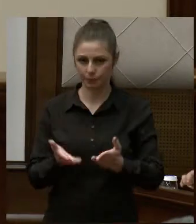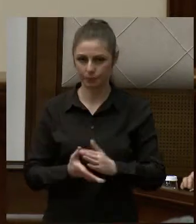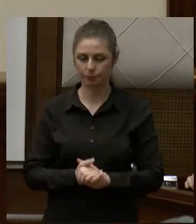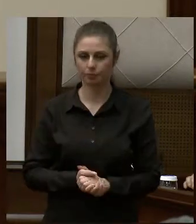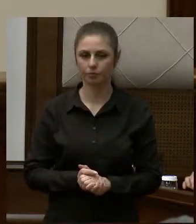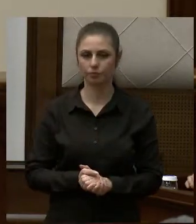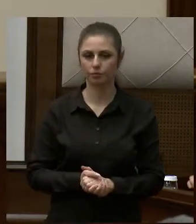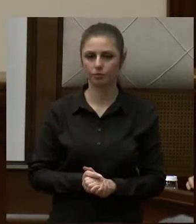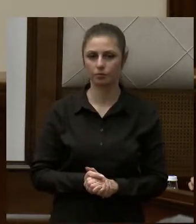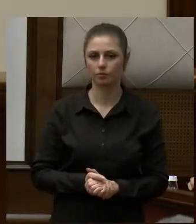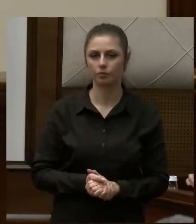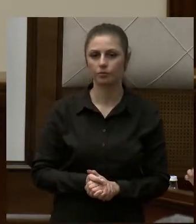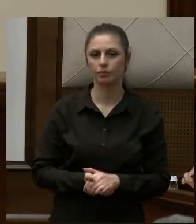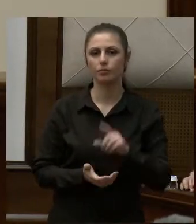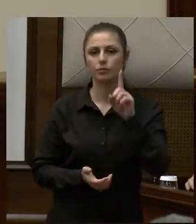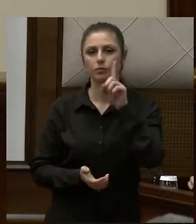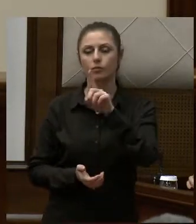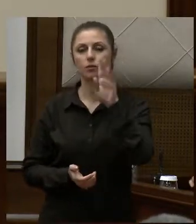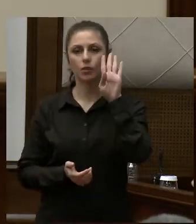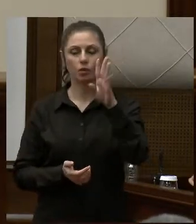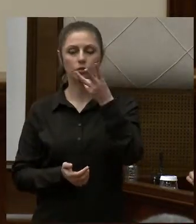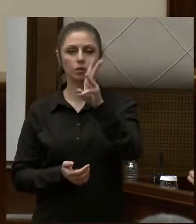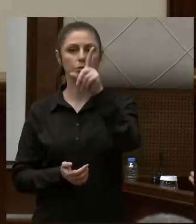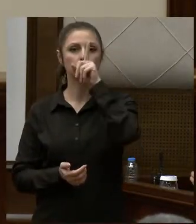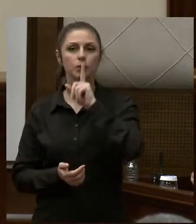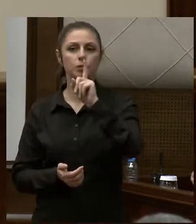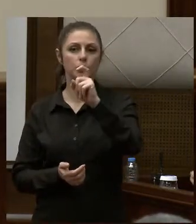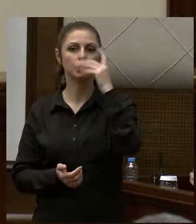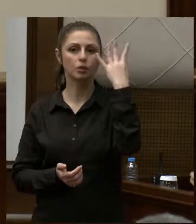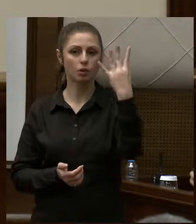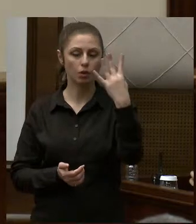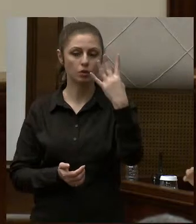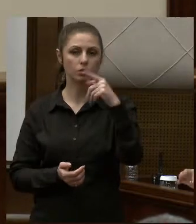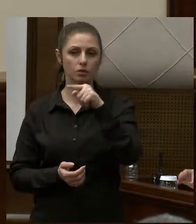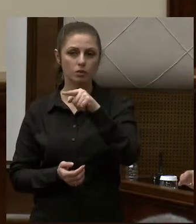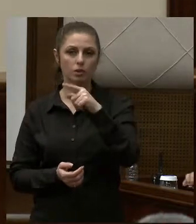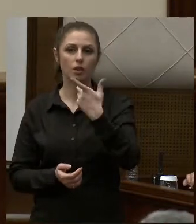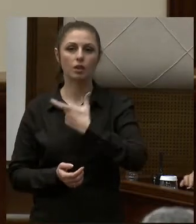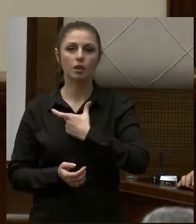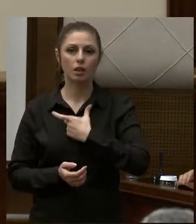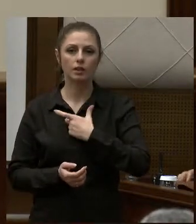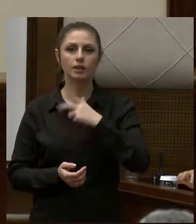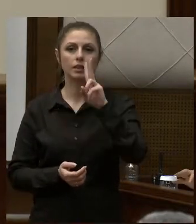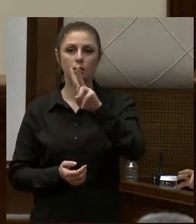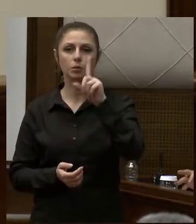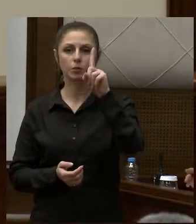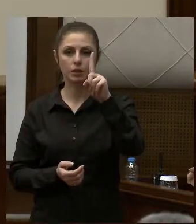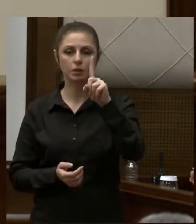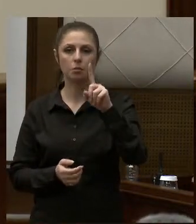bağlanması. 14. 3194 sayılı İmar Kanunu'nun 21. maddesi